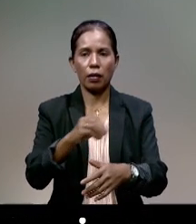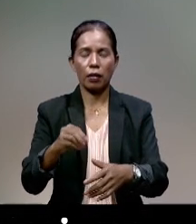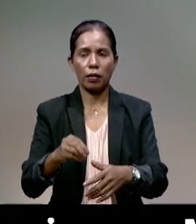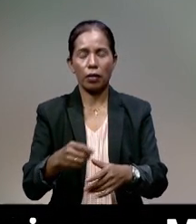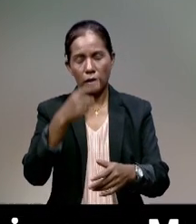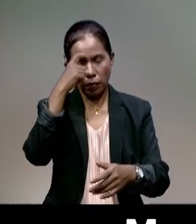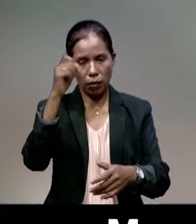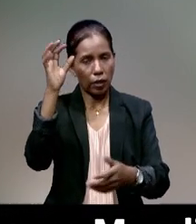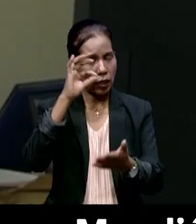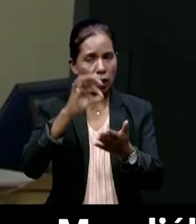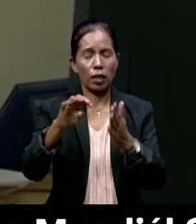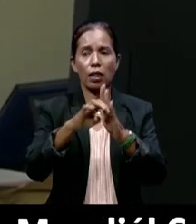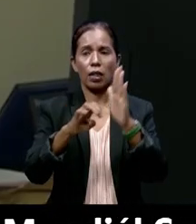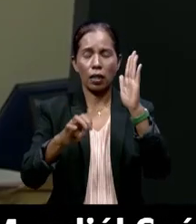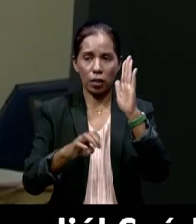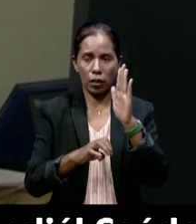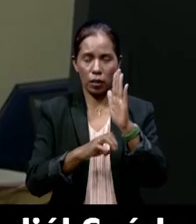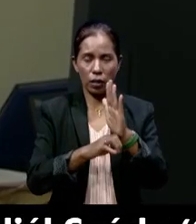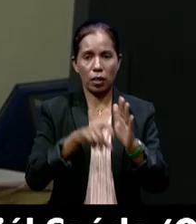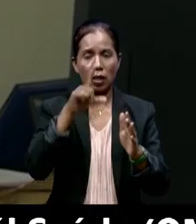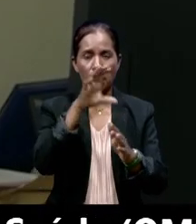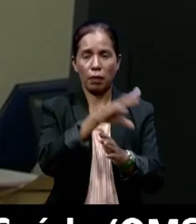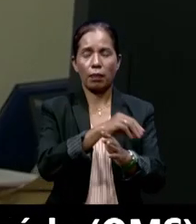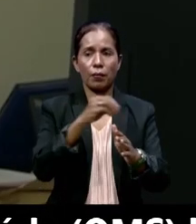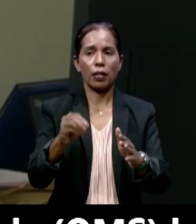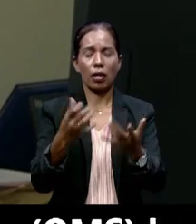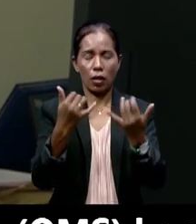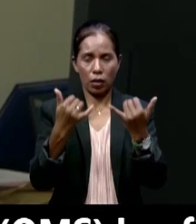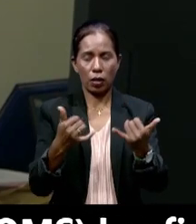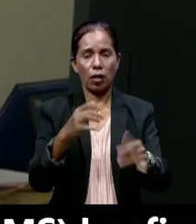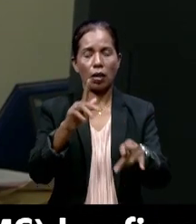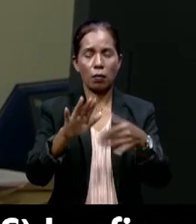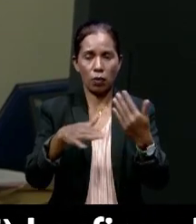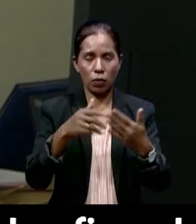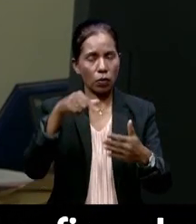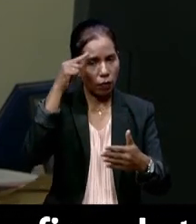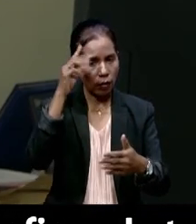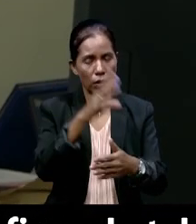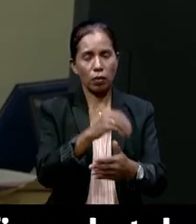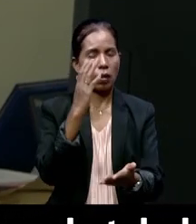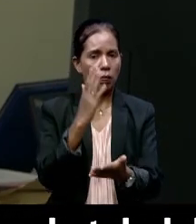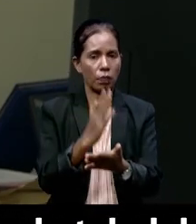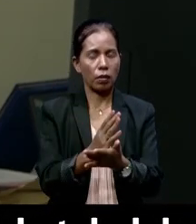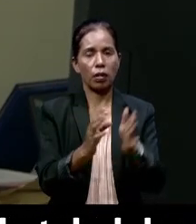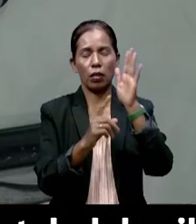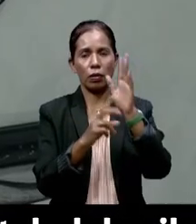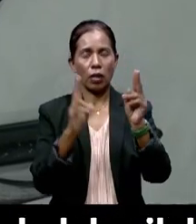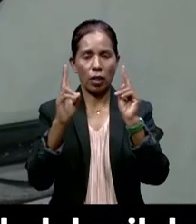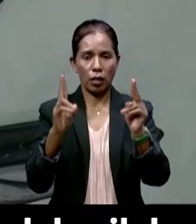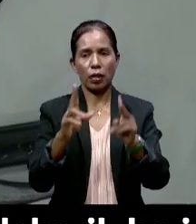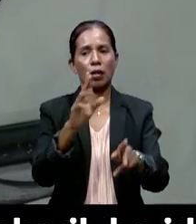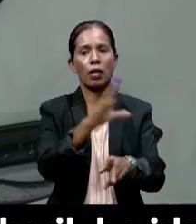tamane Sekretario Estado Floresta Fernandino Vieira Hateten situasaun ne obriga governo atu halo prevensaun no atuasaun lalais